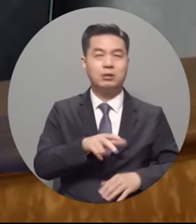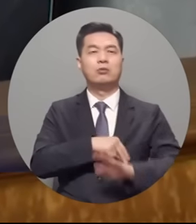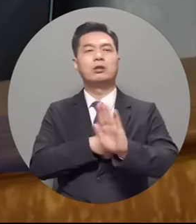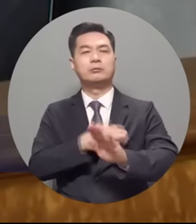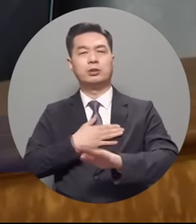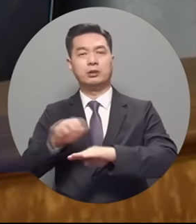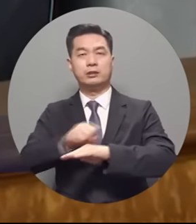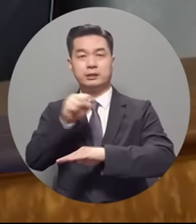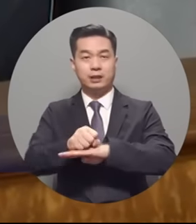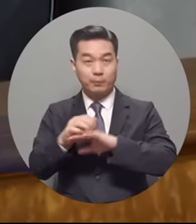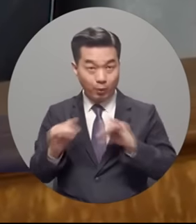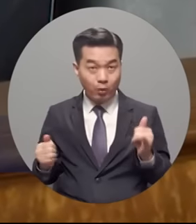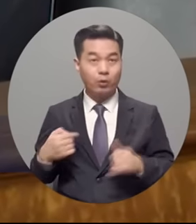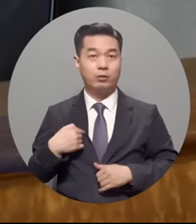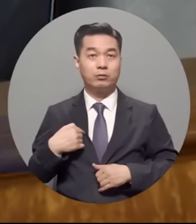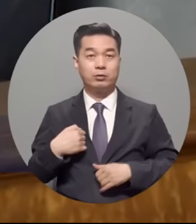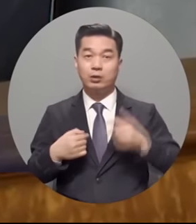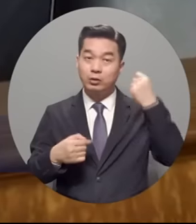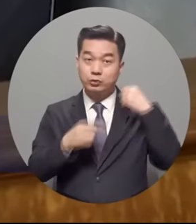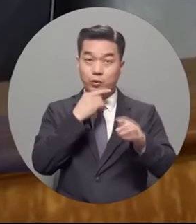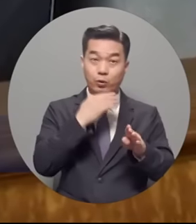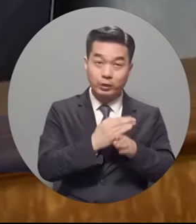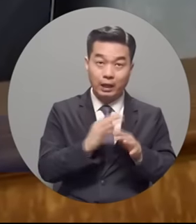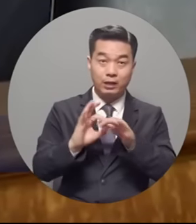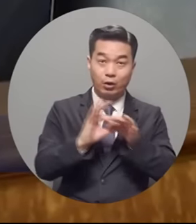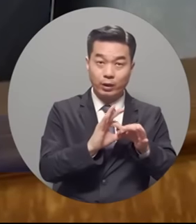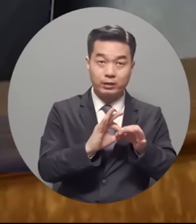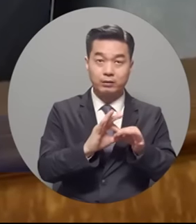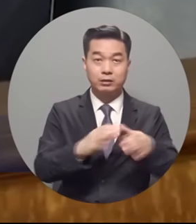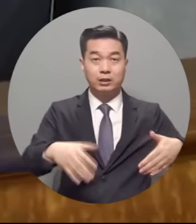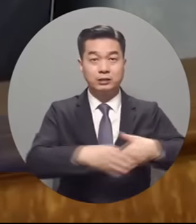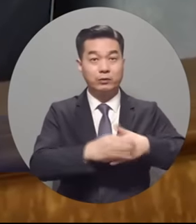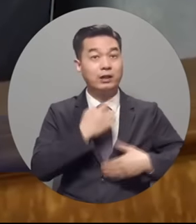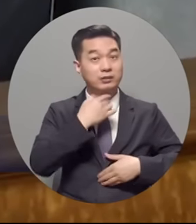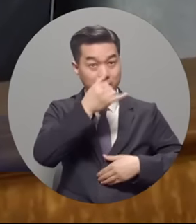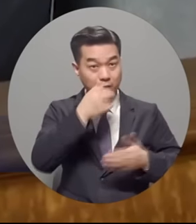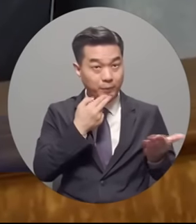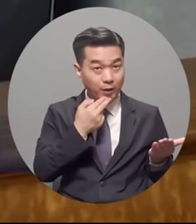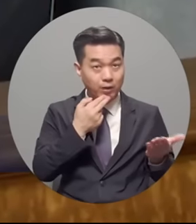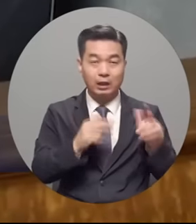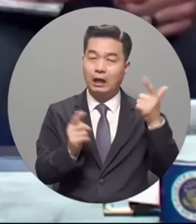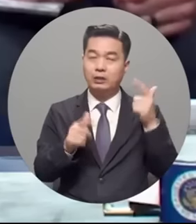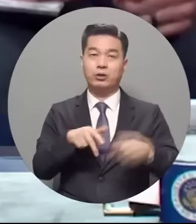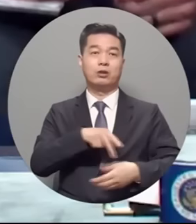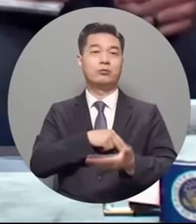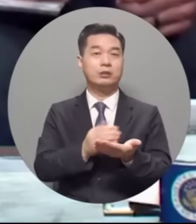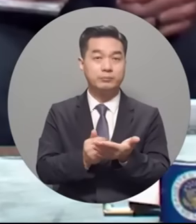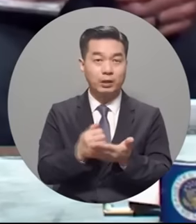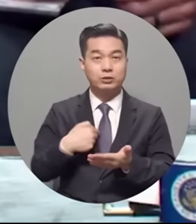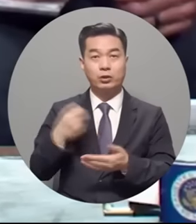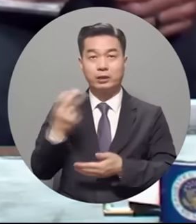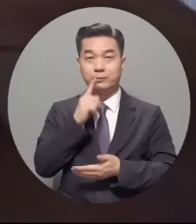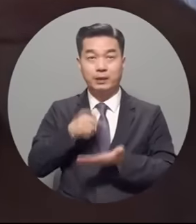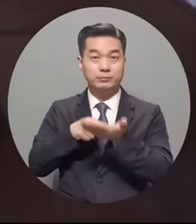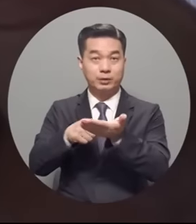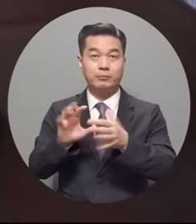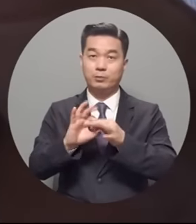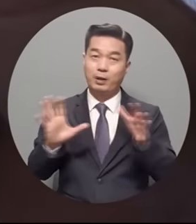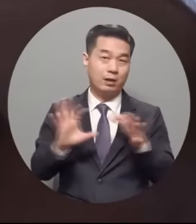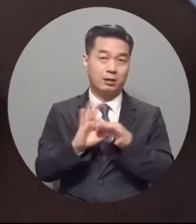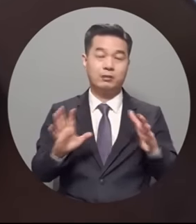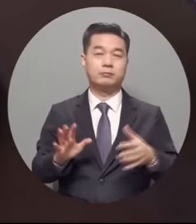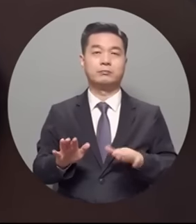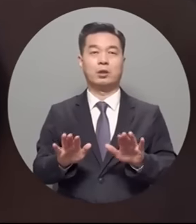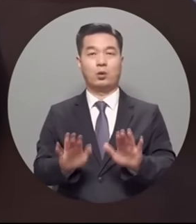No. Have you ever been associated or affiliated with the Chinese Communist Party? No, Senator. Again, okay. I'm Singaporean.